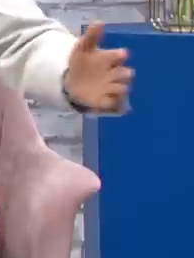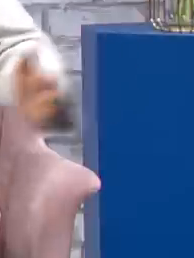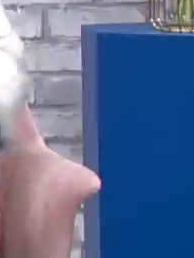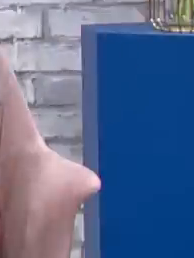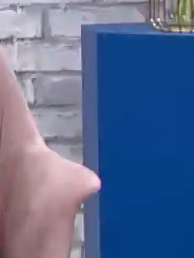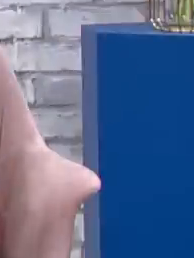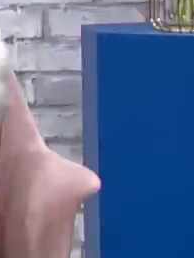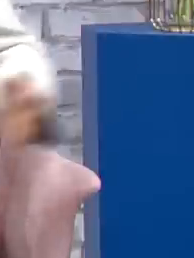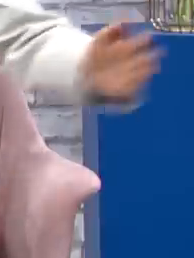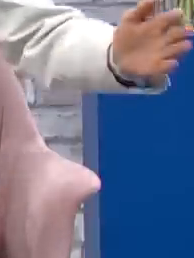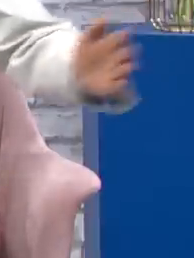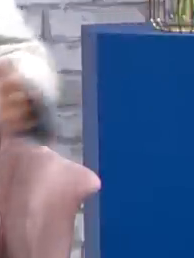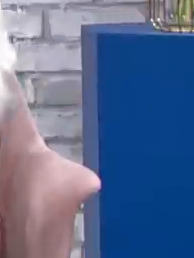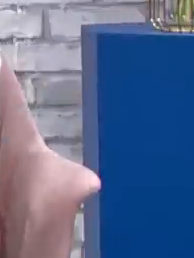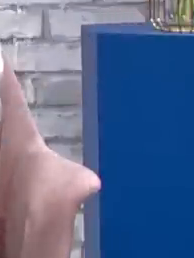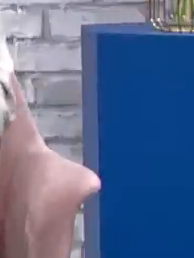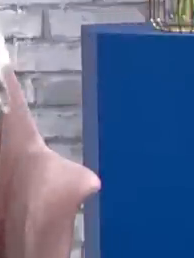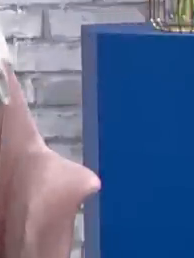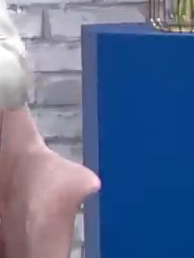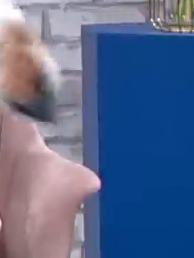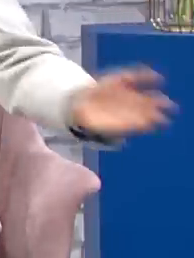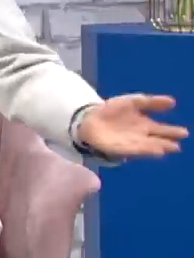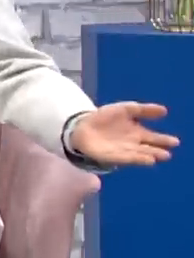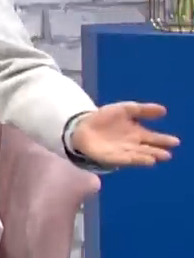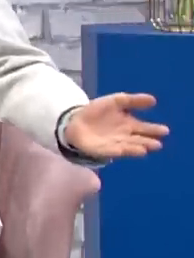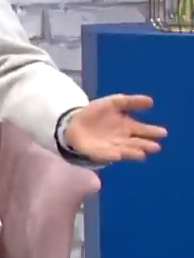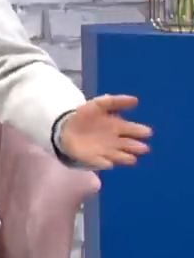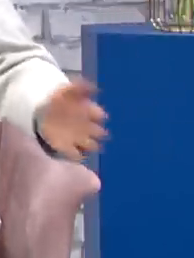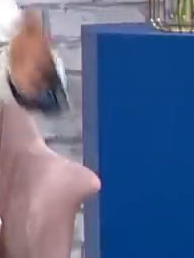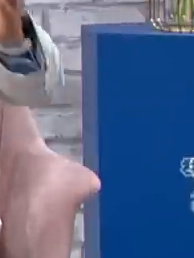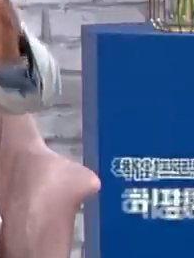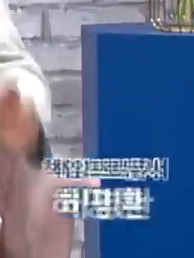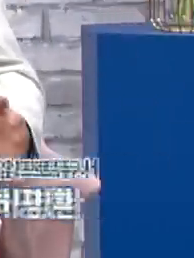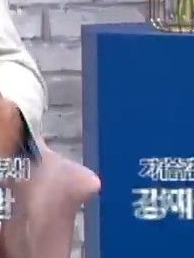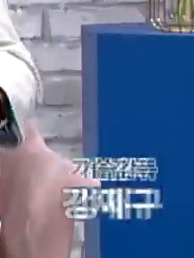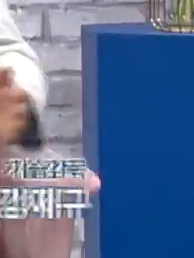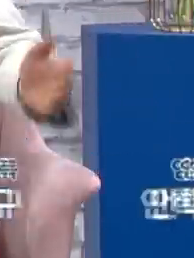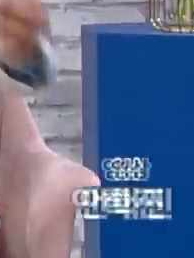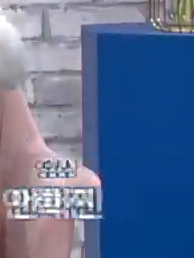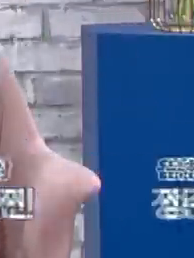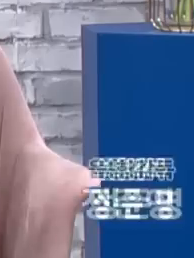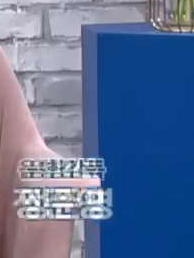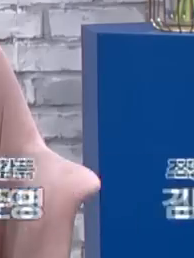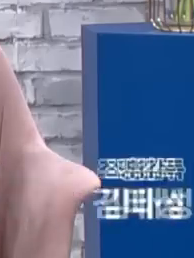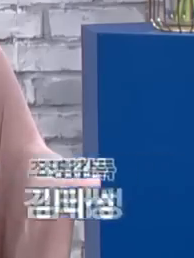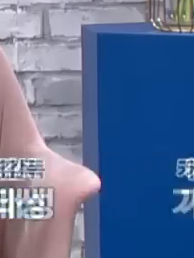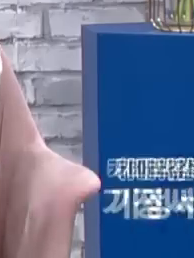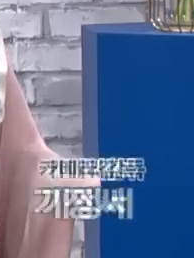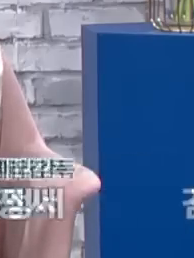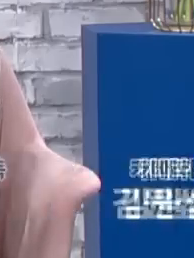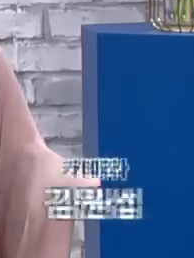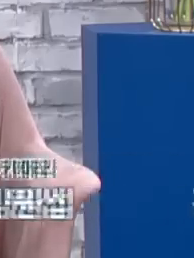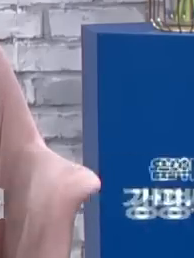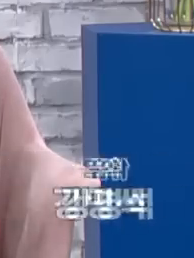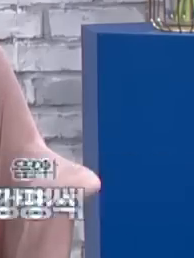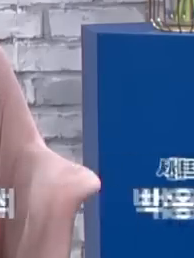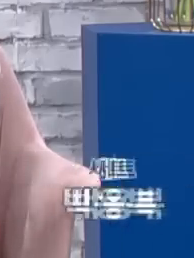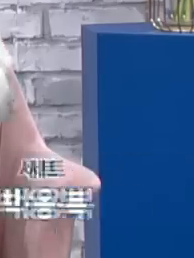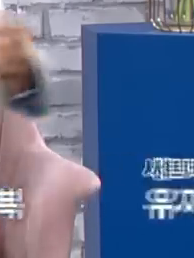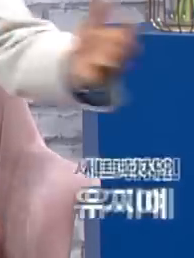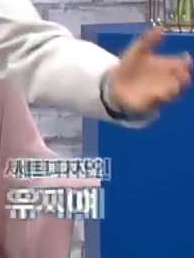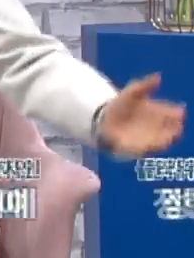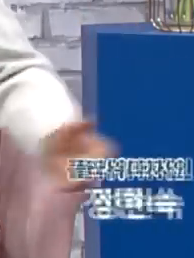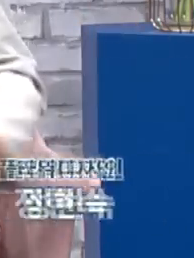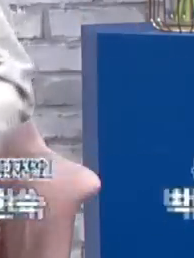예. 우리 복음통일돼 갖고 남북이 이제 하나가 됐을 때 우왕좌왕할 필요 없어요. 그렇죠. 지금 충분히 탈북민들 우리가 한 가족이 되면